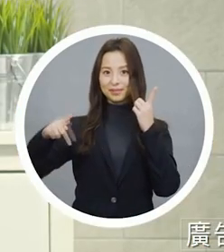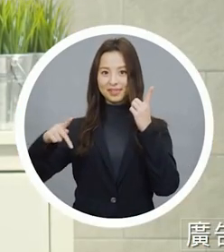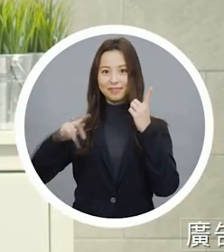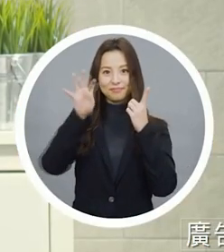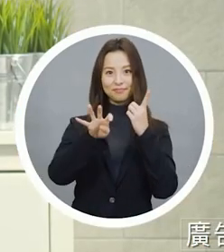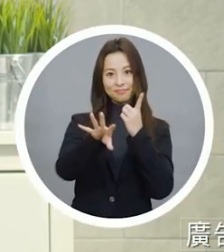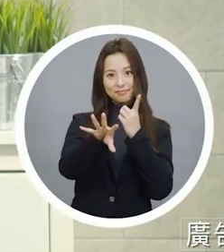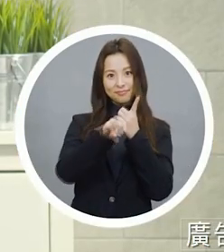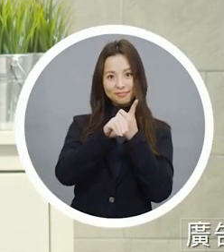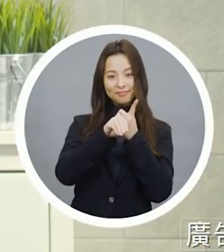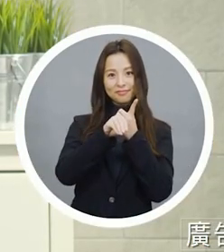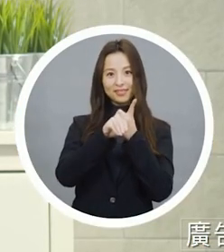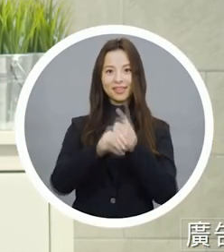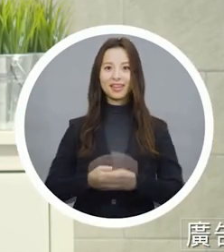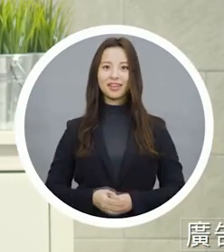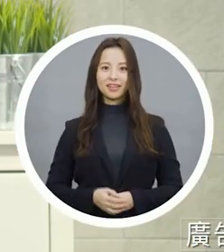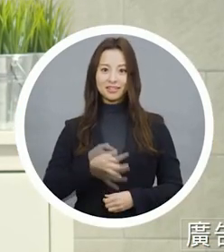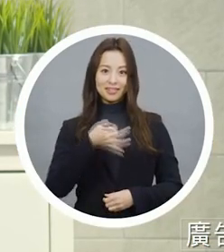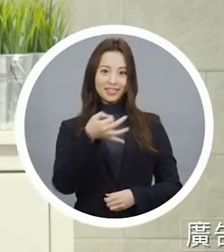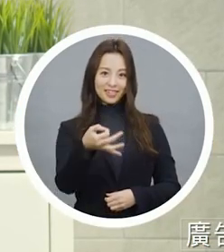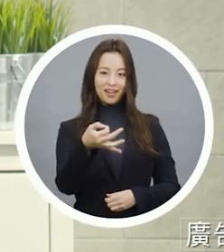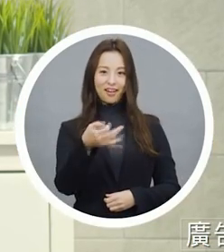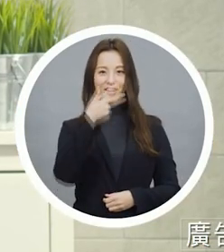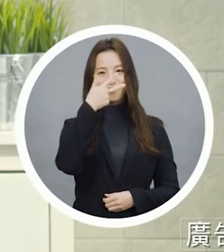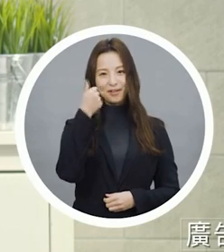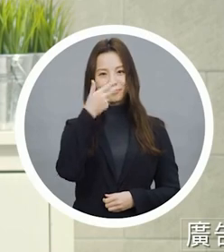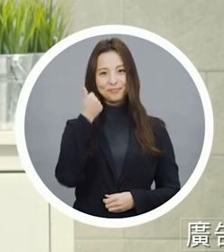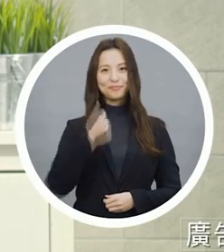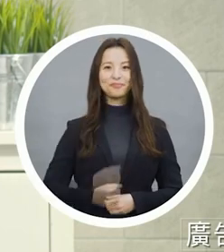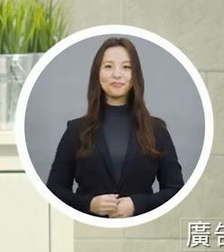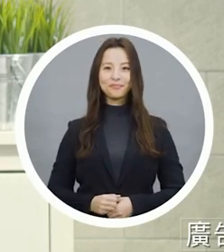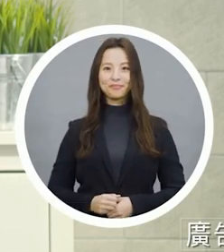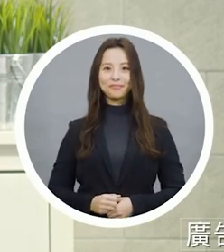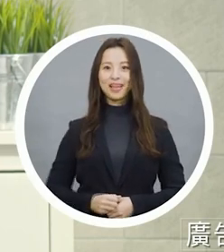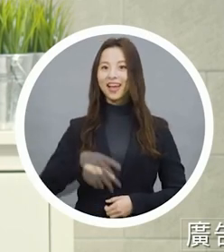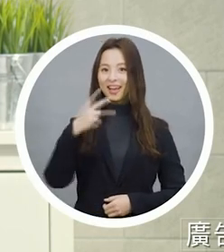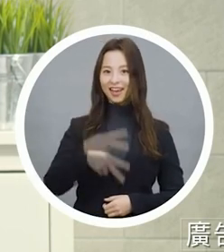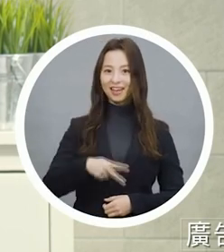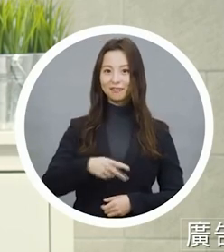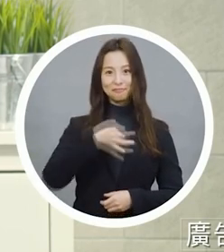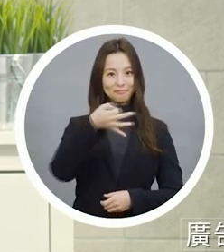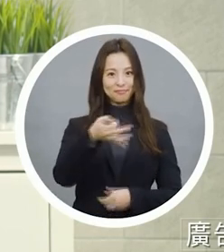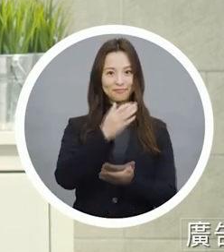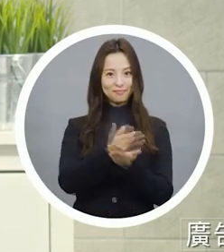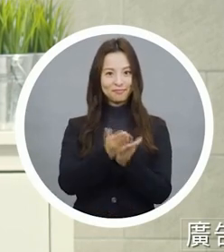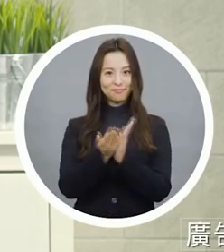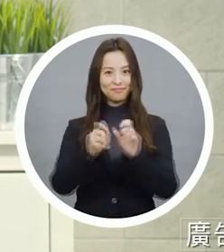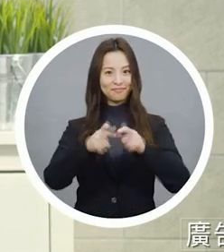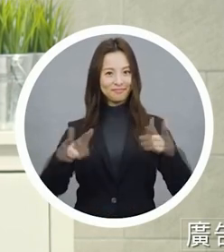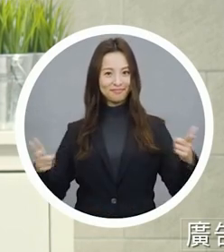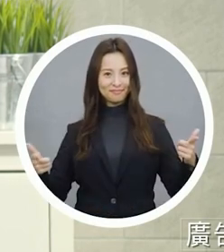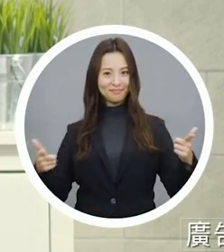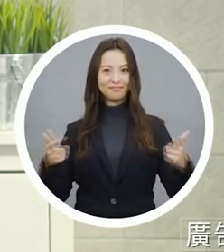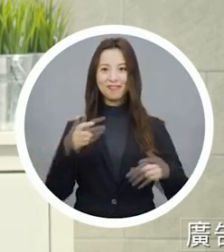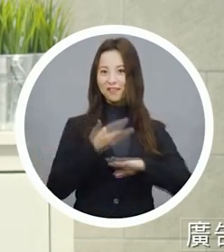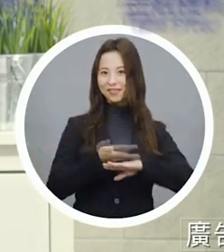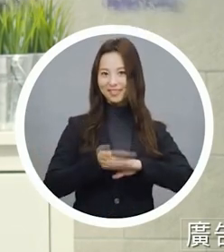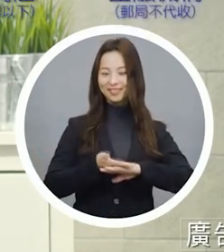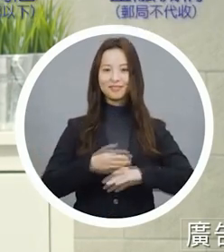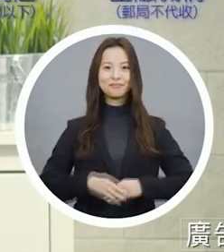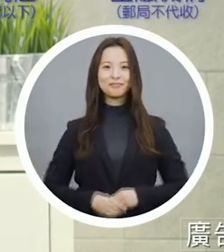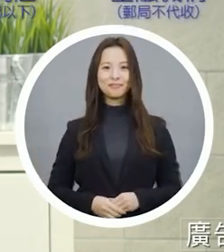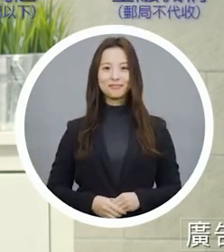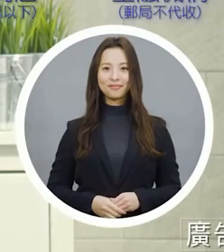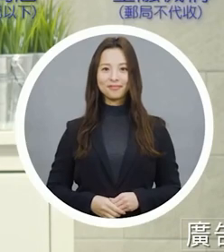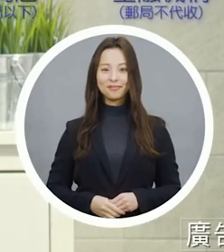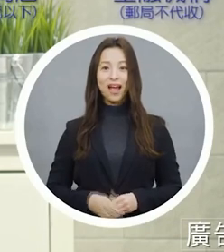或电子支付业者的 APP， 扫描缴款书上的 QR code 就能轻松缴纳，还有其他多元缴纳管道，让你